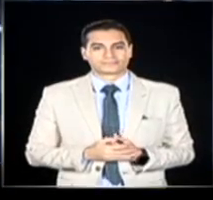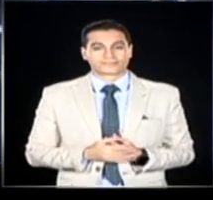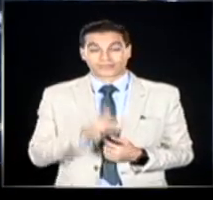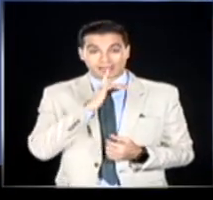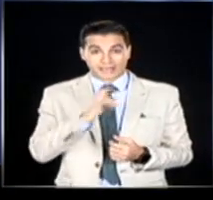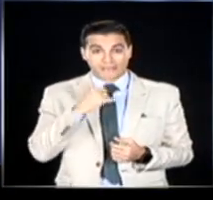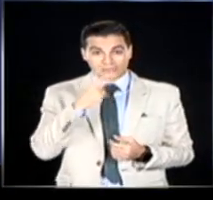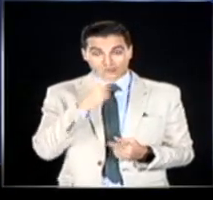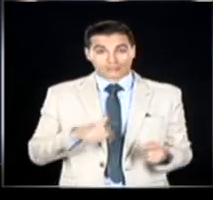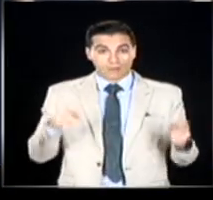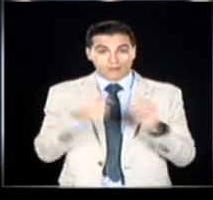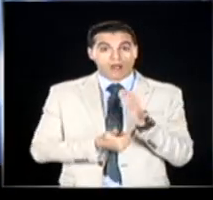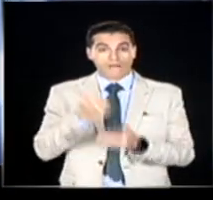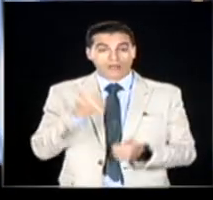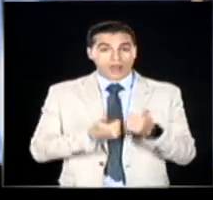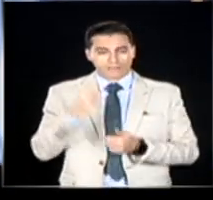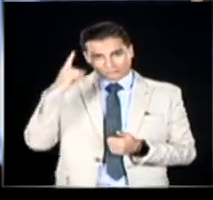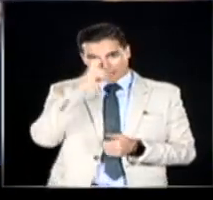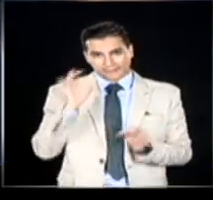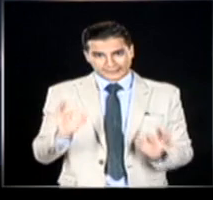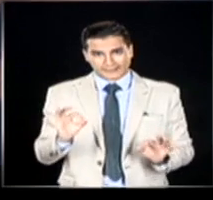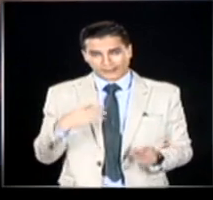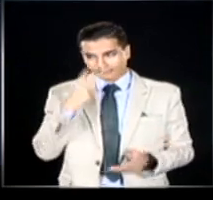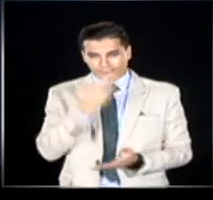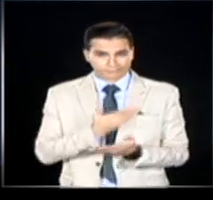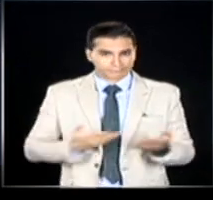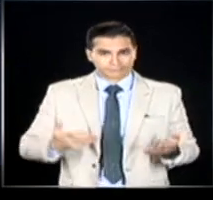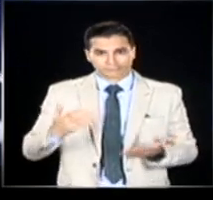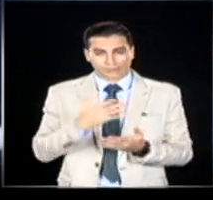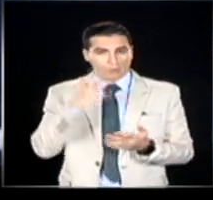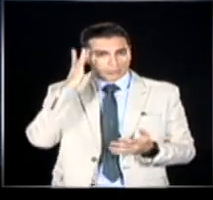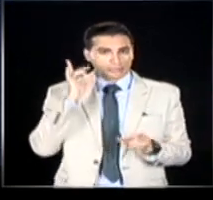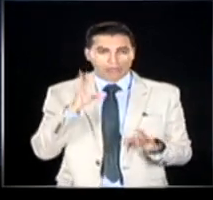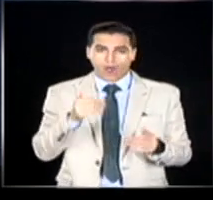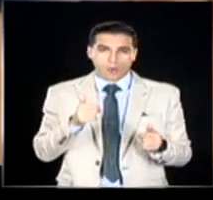دايما مباراة أفضل لاعب مباراة صعبة ودايما ممتعة،